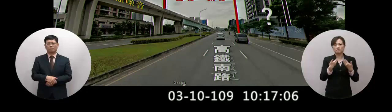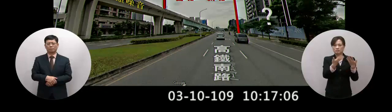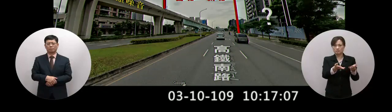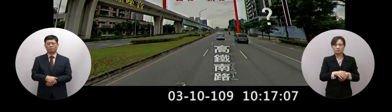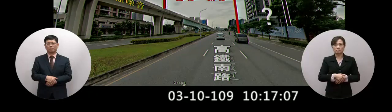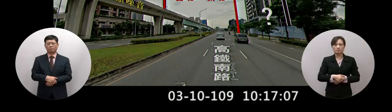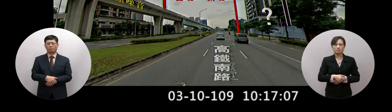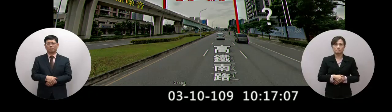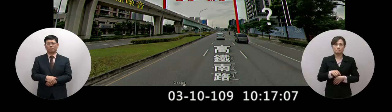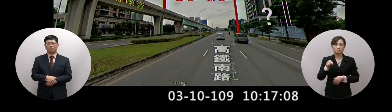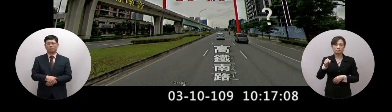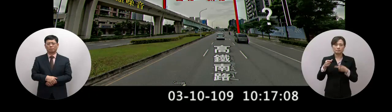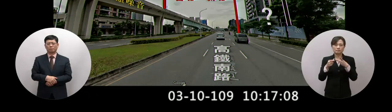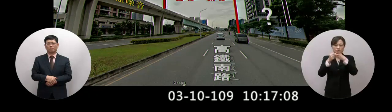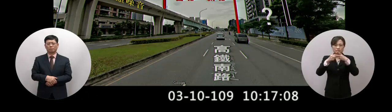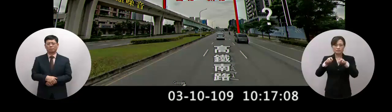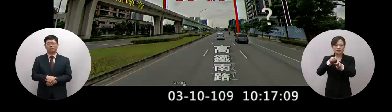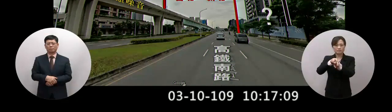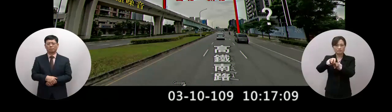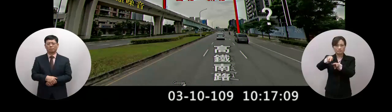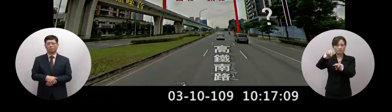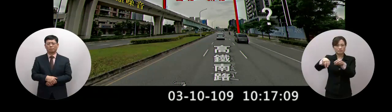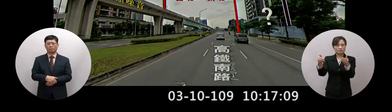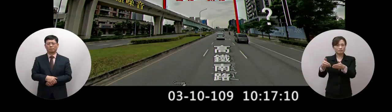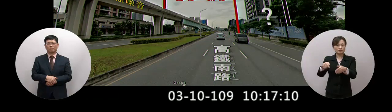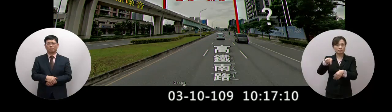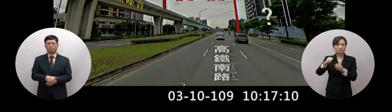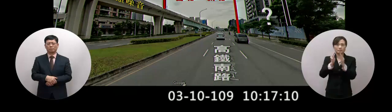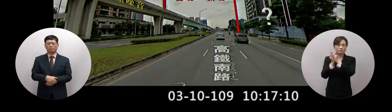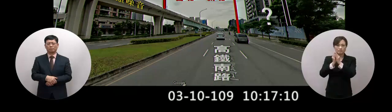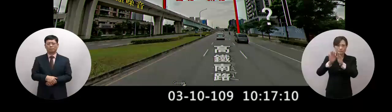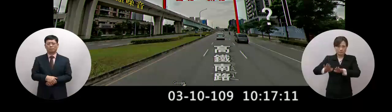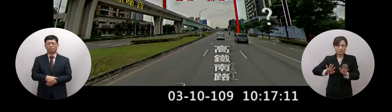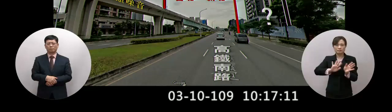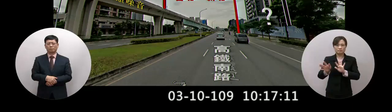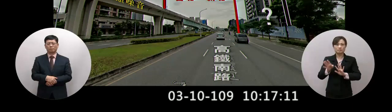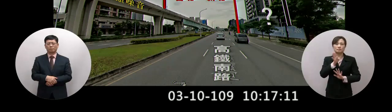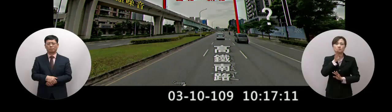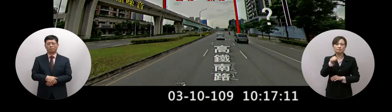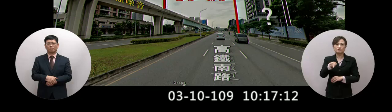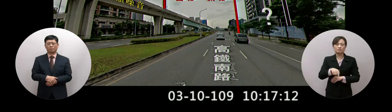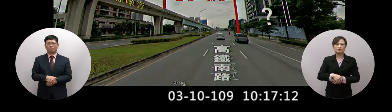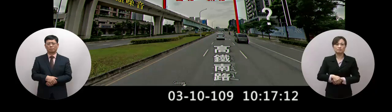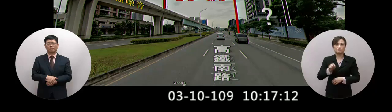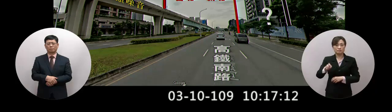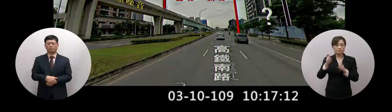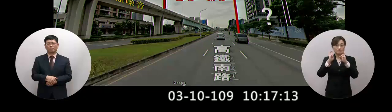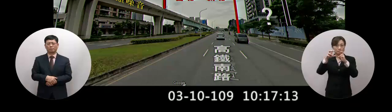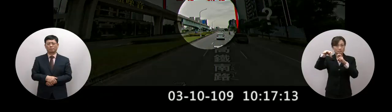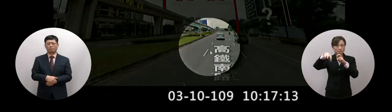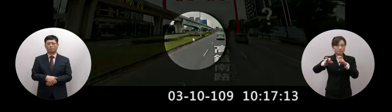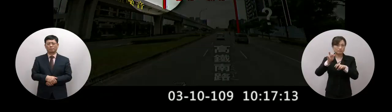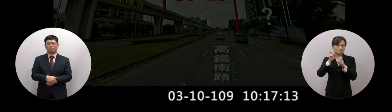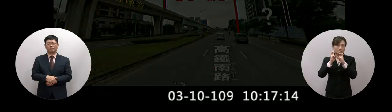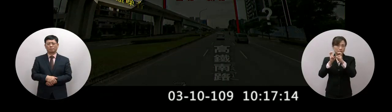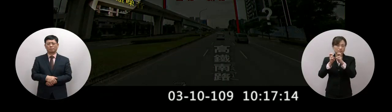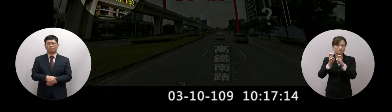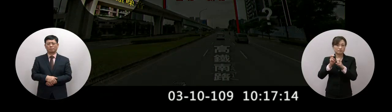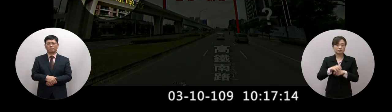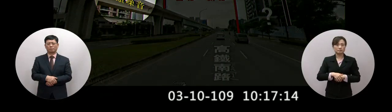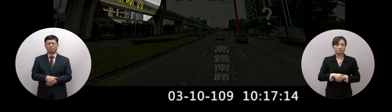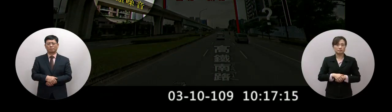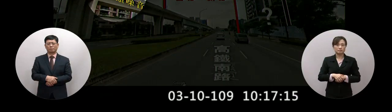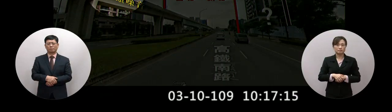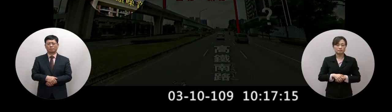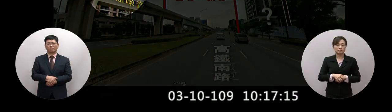这个就是一国几制哈。轨道工程，这是桃园的现况，这是机场捷运。